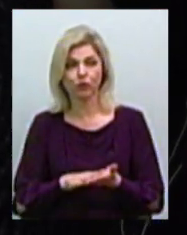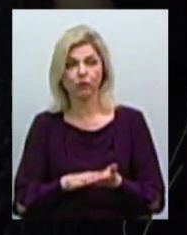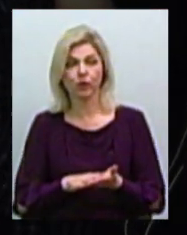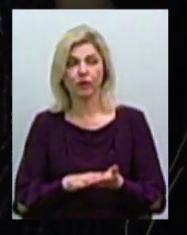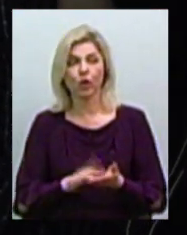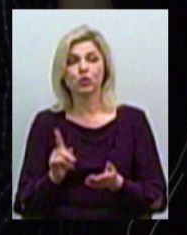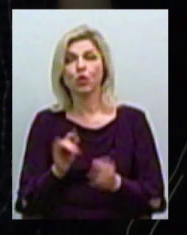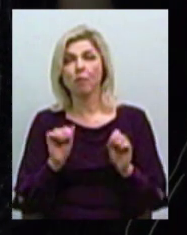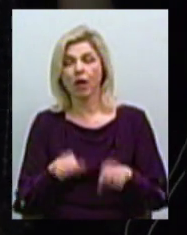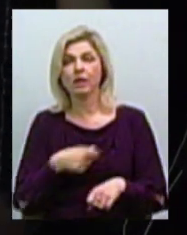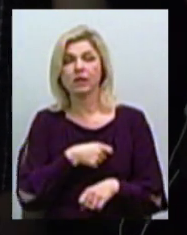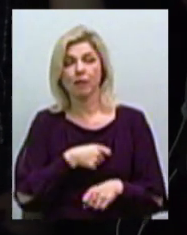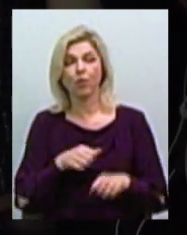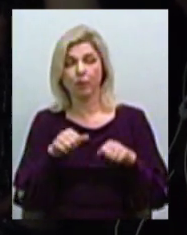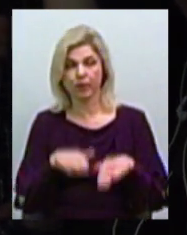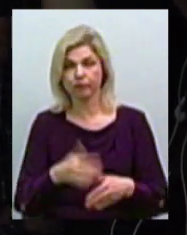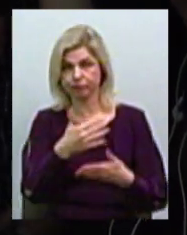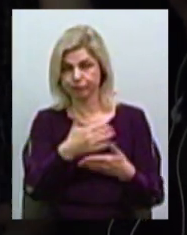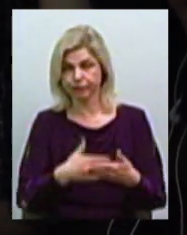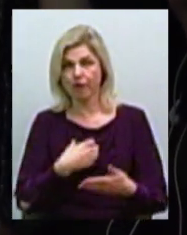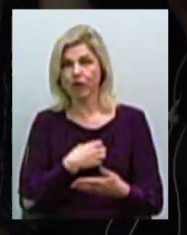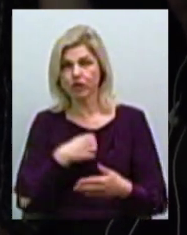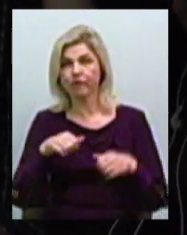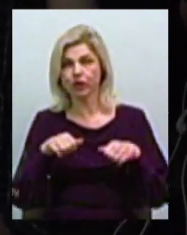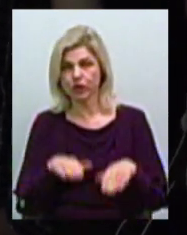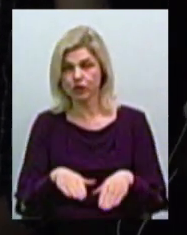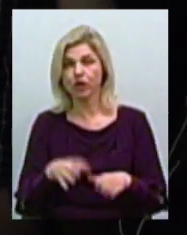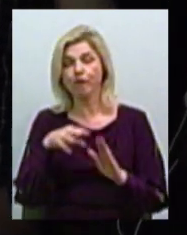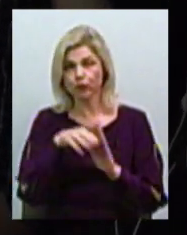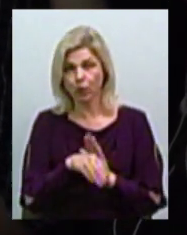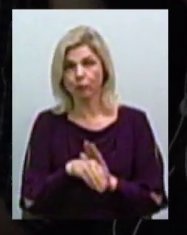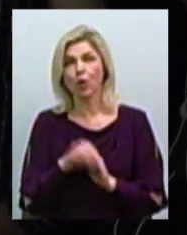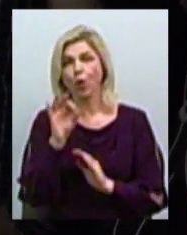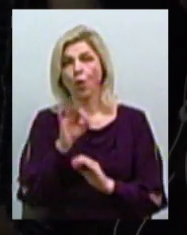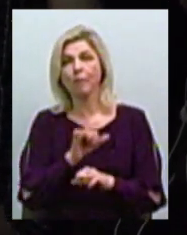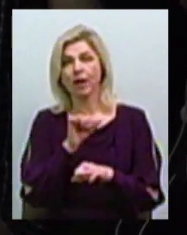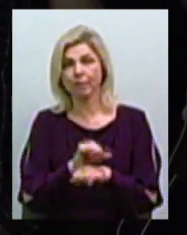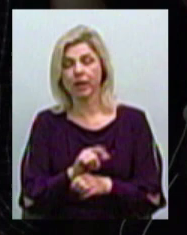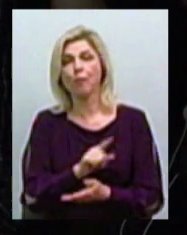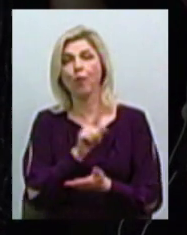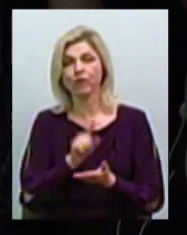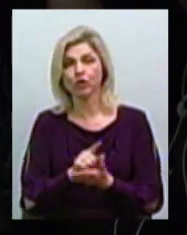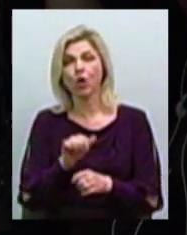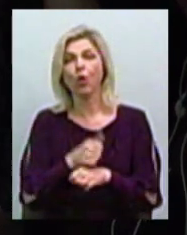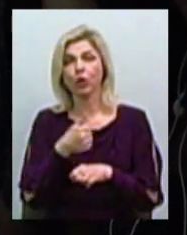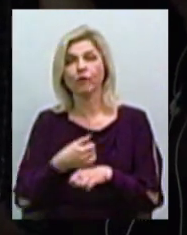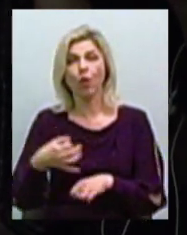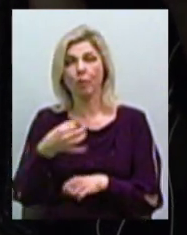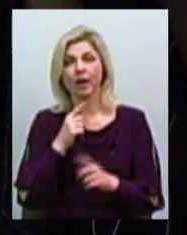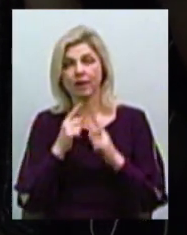того, щоб могли депутати прийняти цілий ряд важливих рішень, в тому числі про припинення повноважень голови обласної